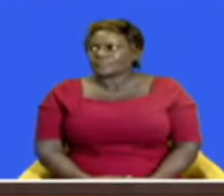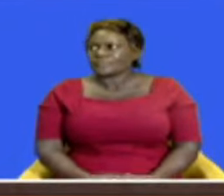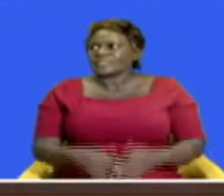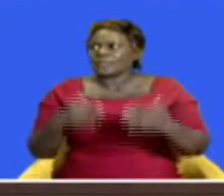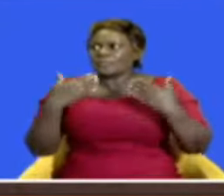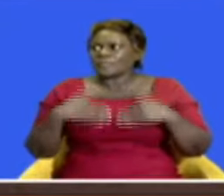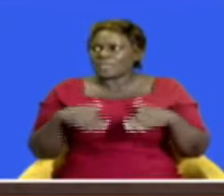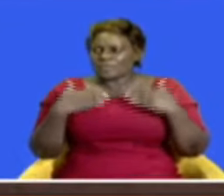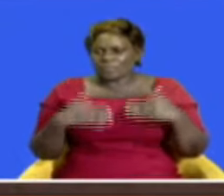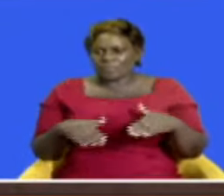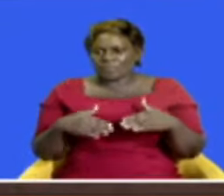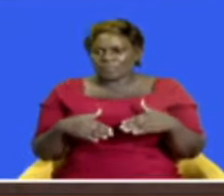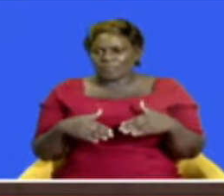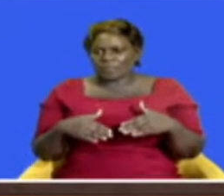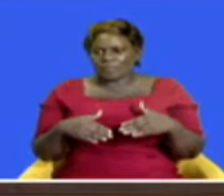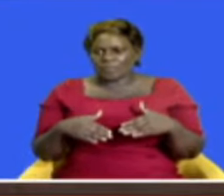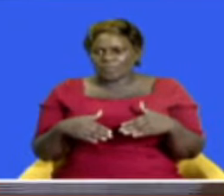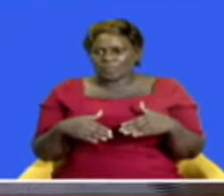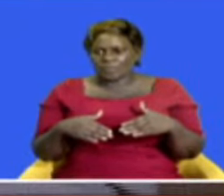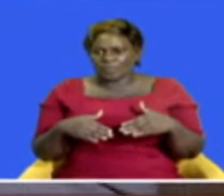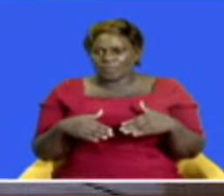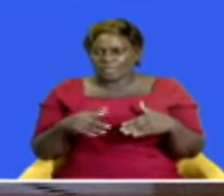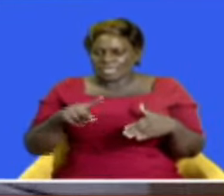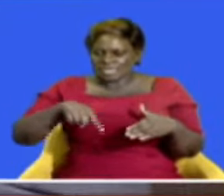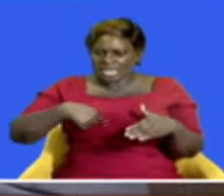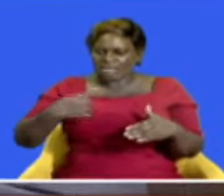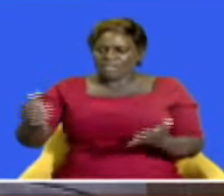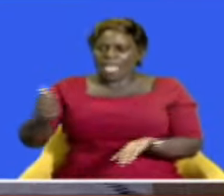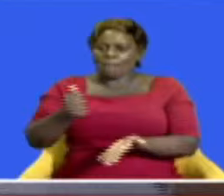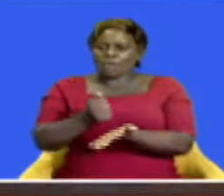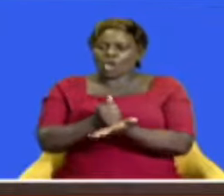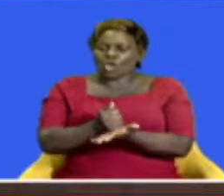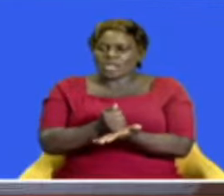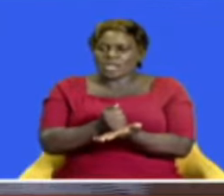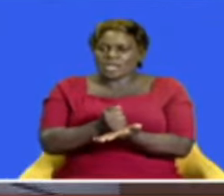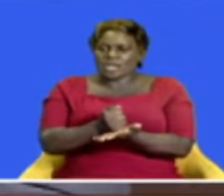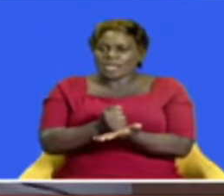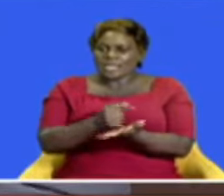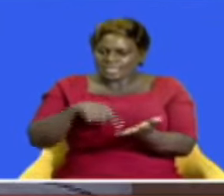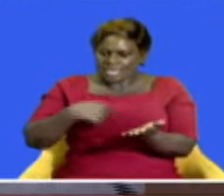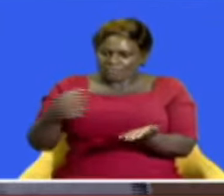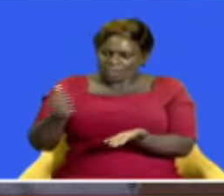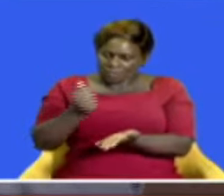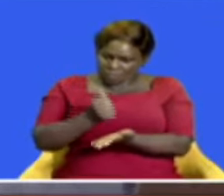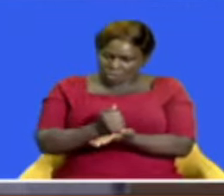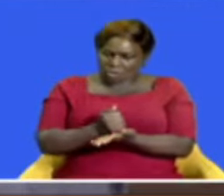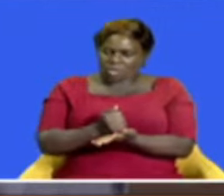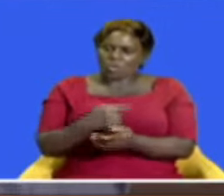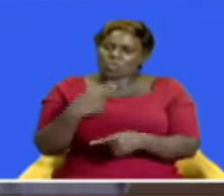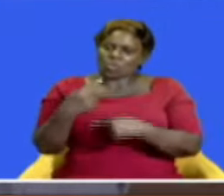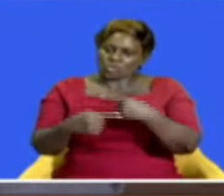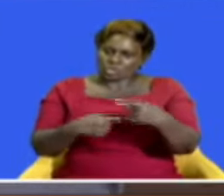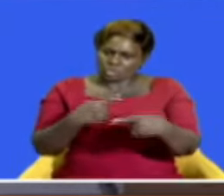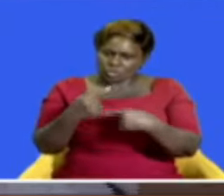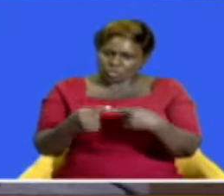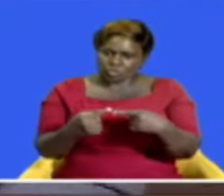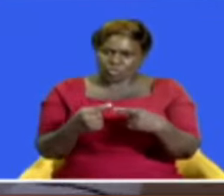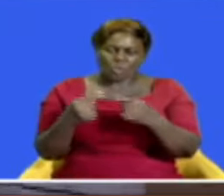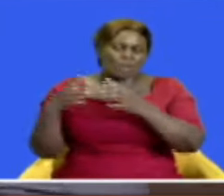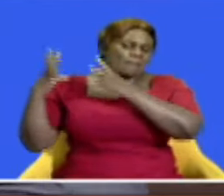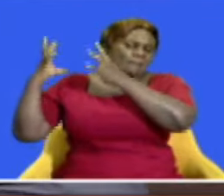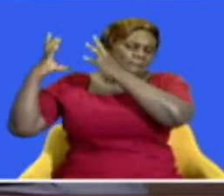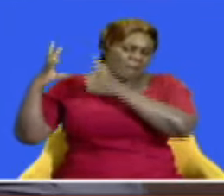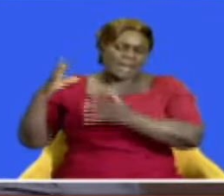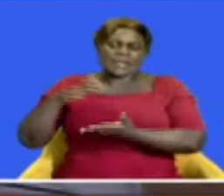watu wenye wako pande hiyo ambao tunasema informal economy na self employment watazidi kupata gharama